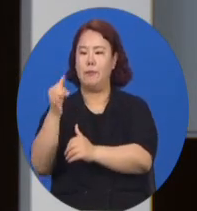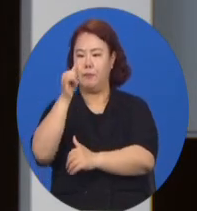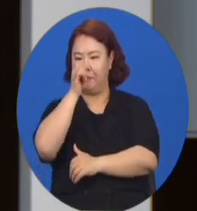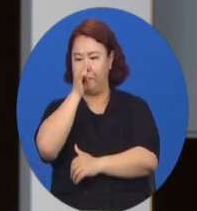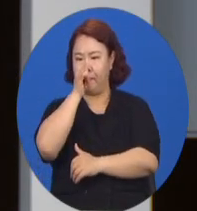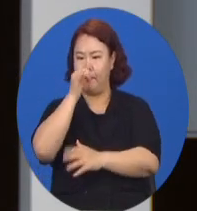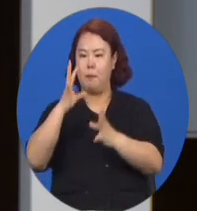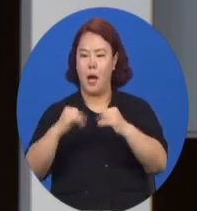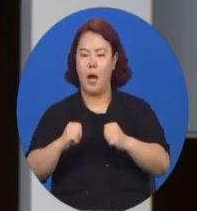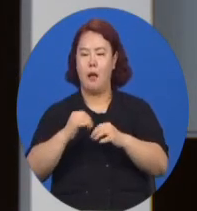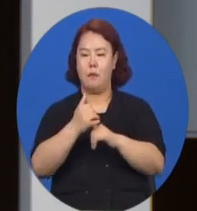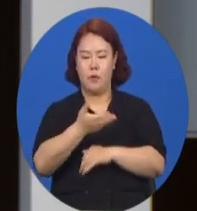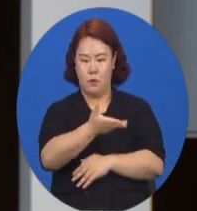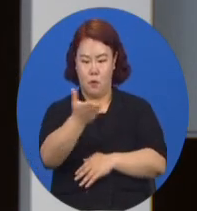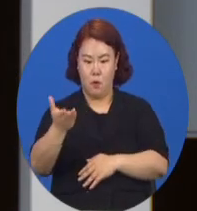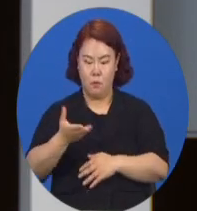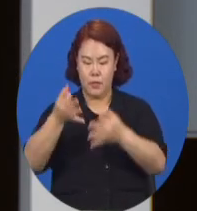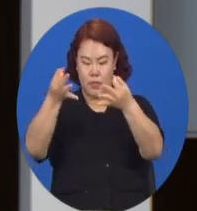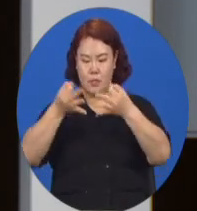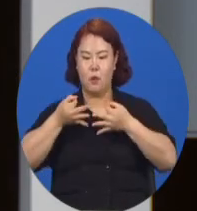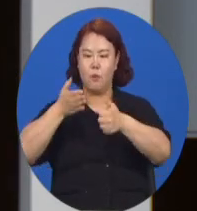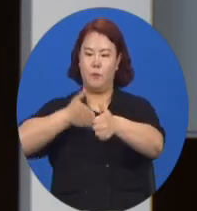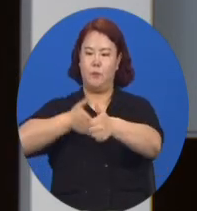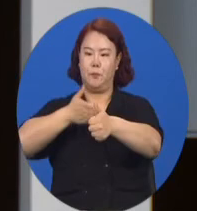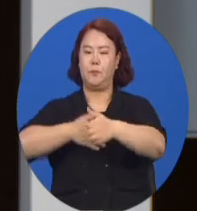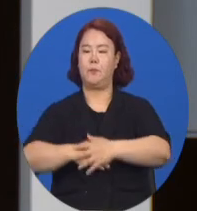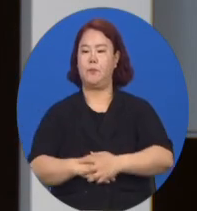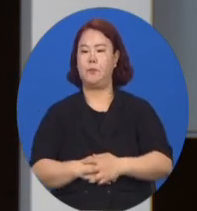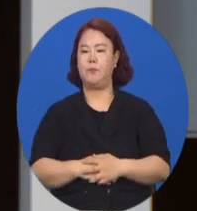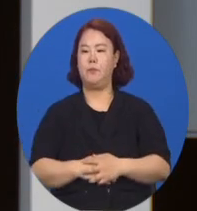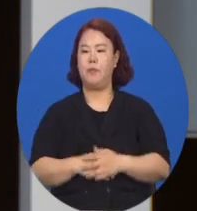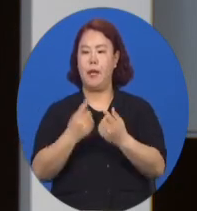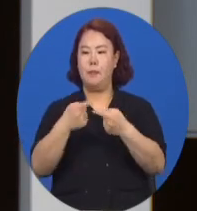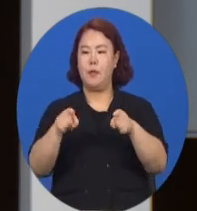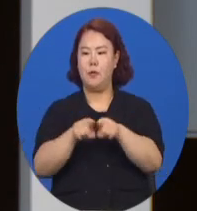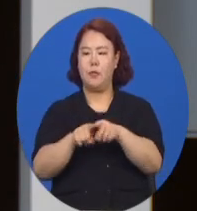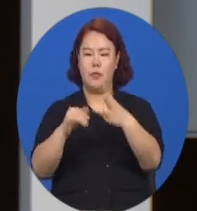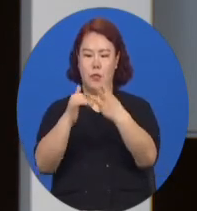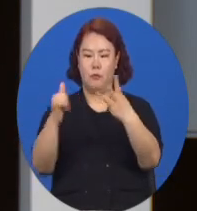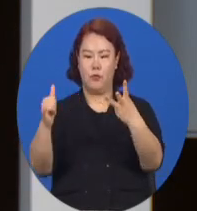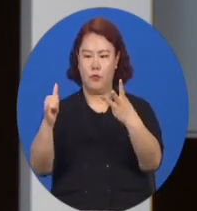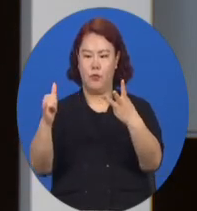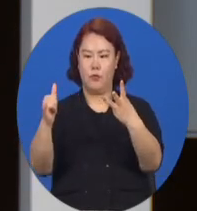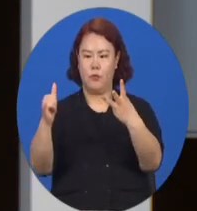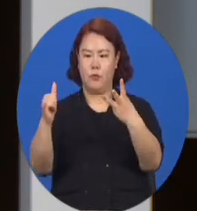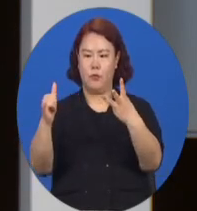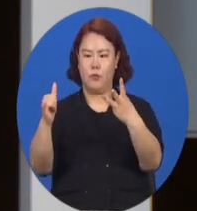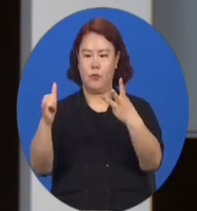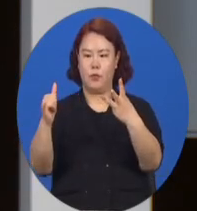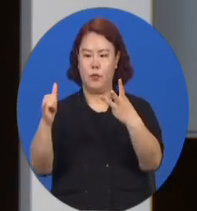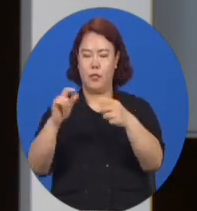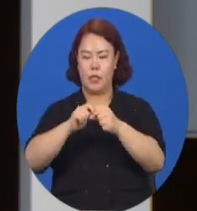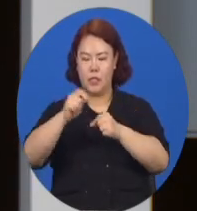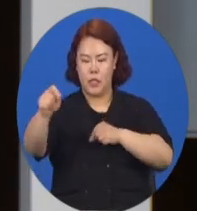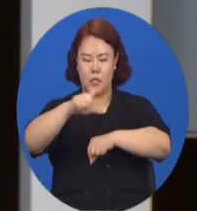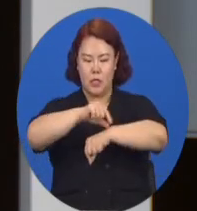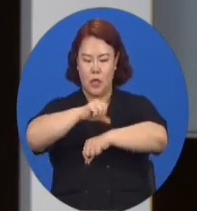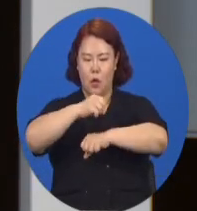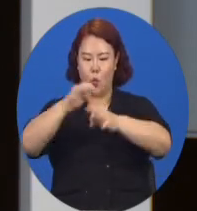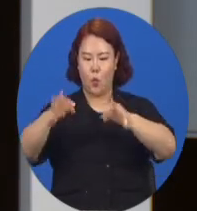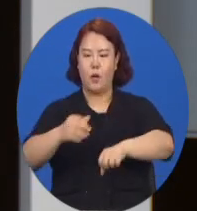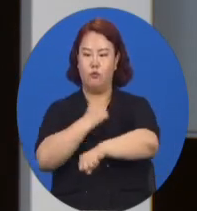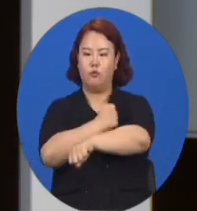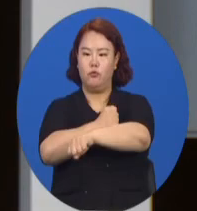됩니다. 많은 분들의 관심 또 시청 바라겠습니다. 자, 함께해 주신 우리 세 분의 후보자 여러분, 긴 시간 동안 고생